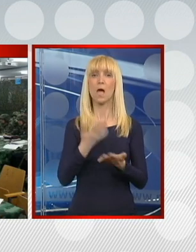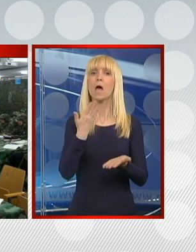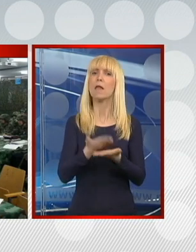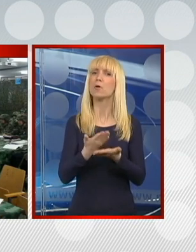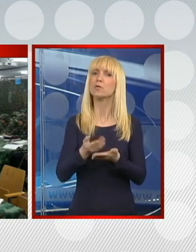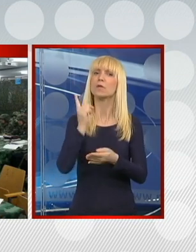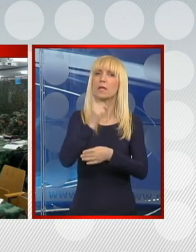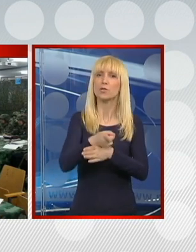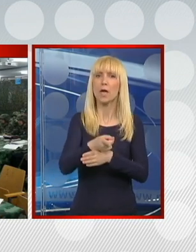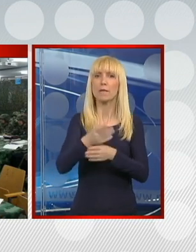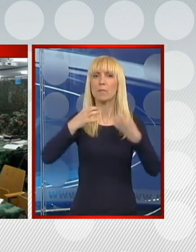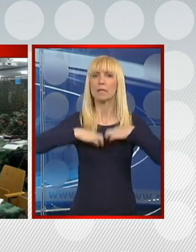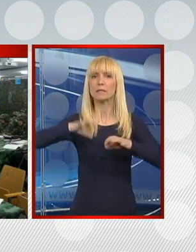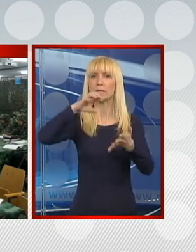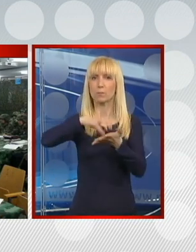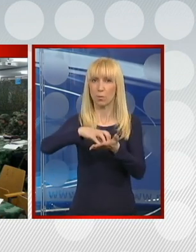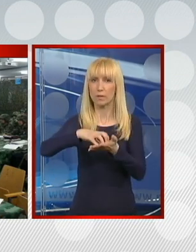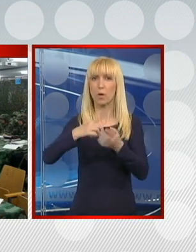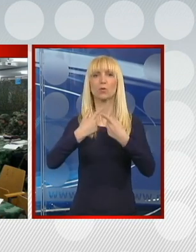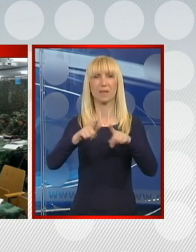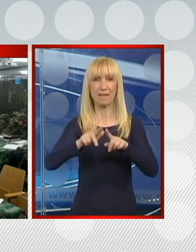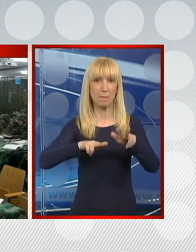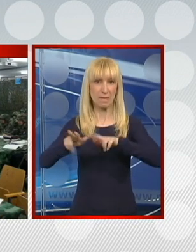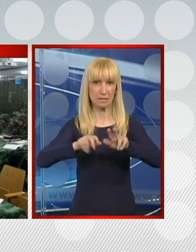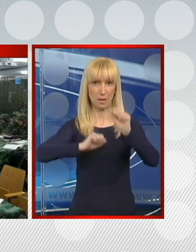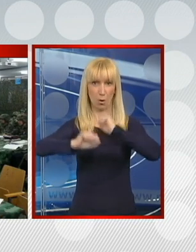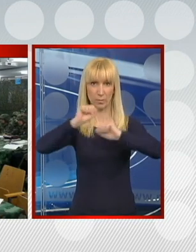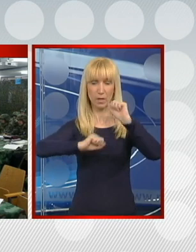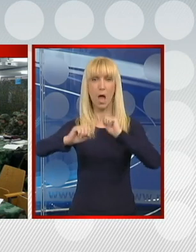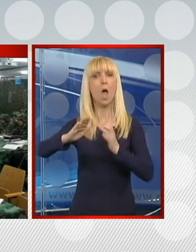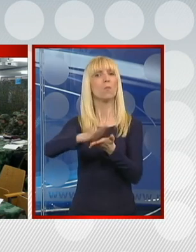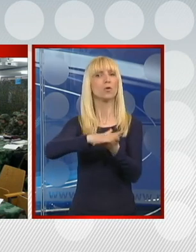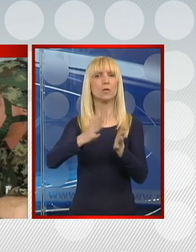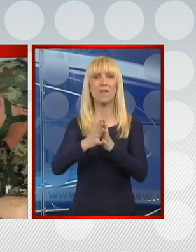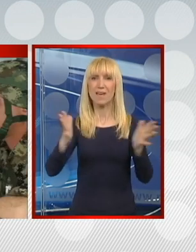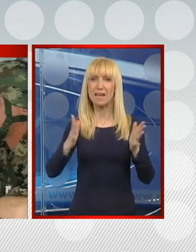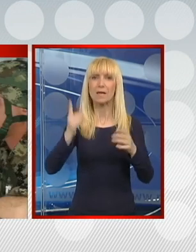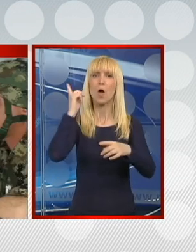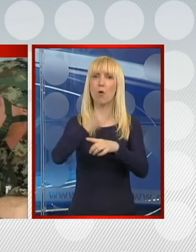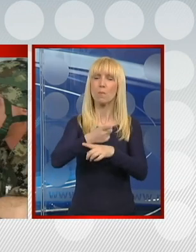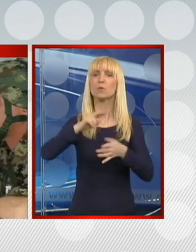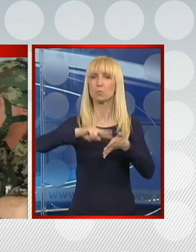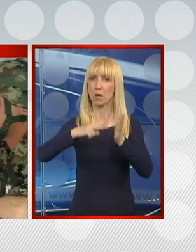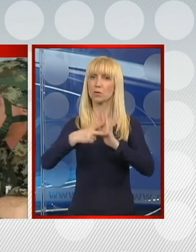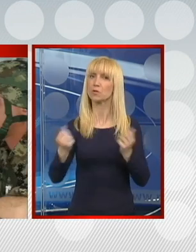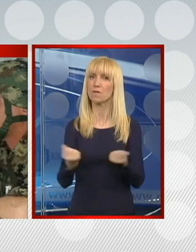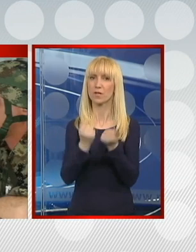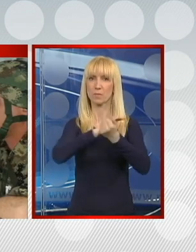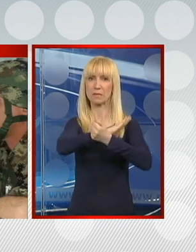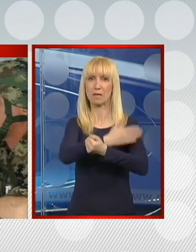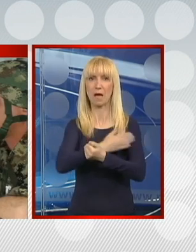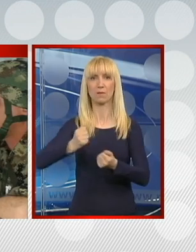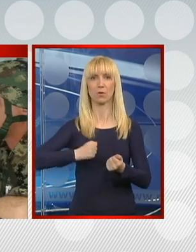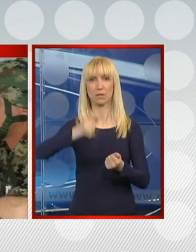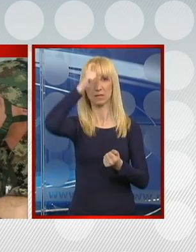Na osnovu naređenja predsjednika Republike i odobrenja ministra odbrane počela je velika komandno-taktička vežba snaga